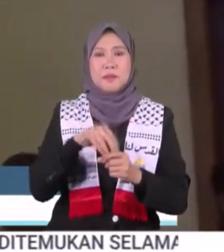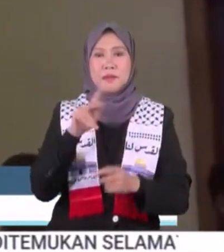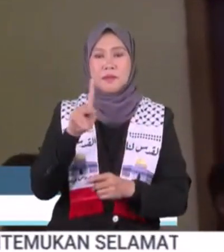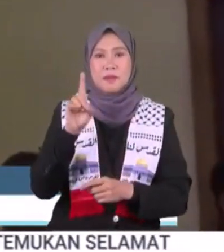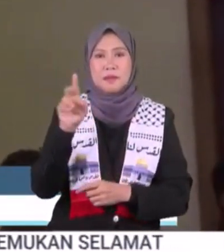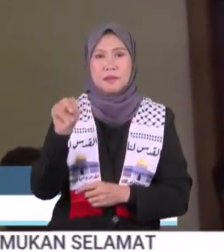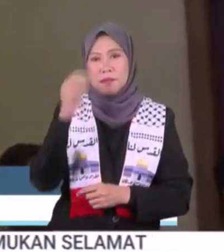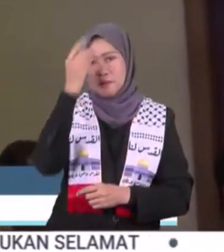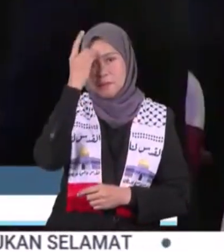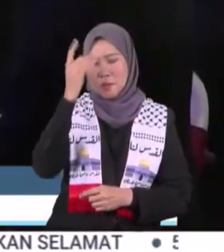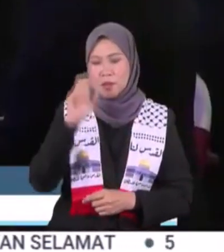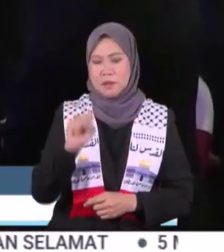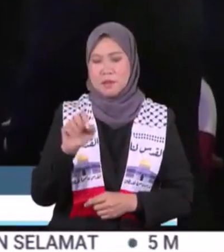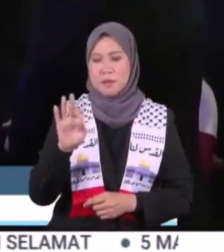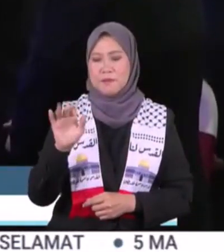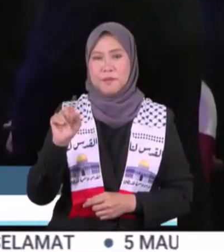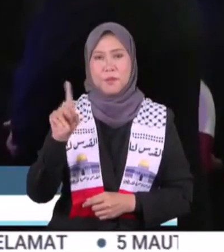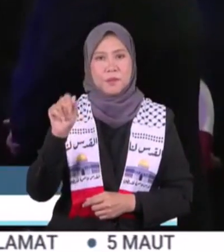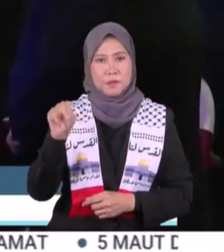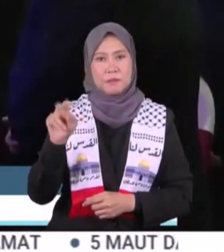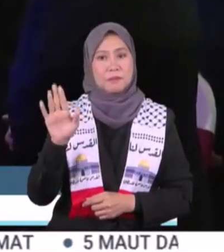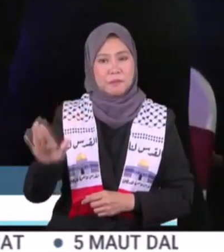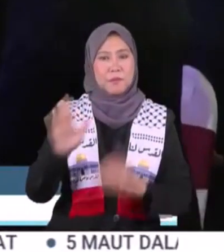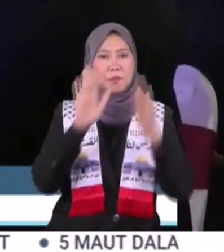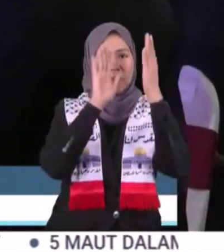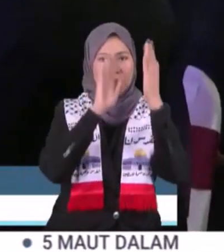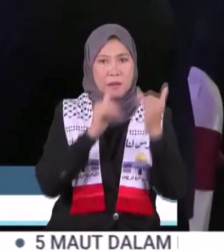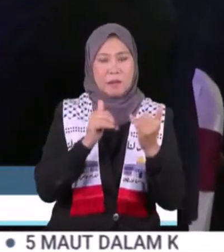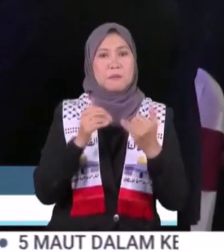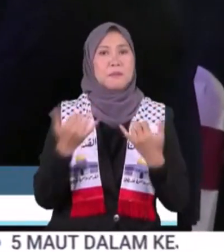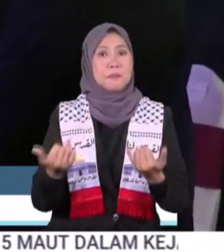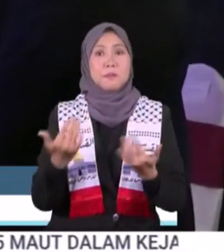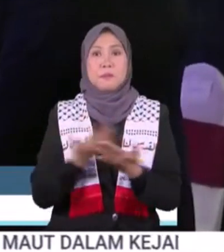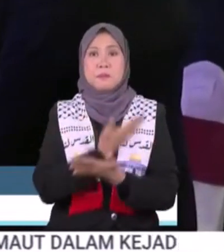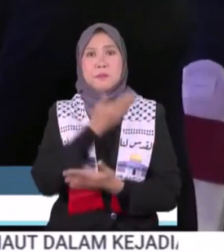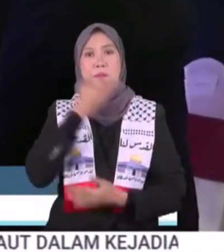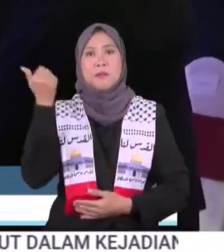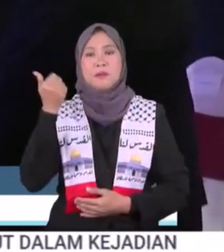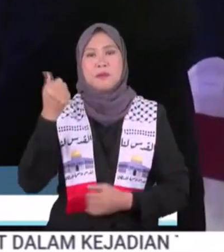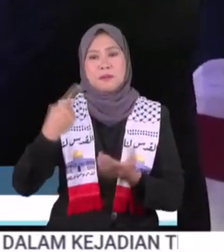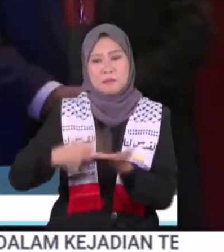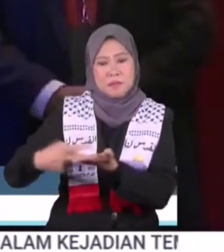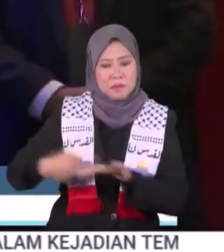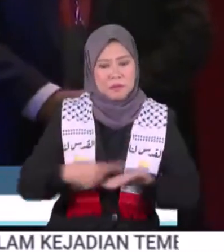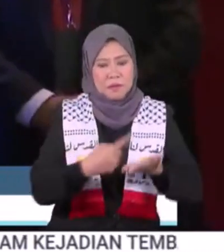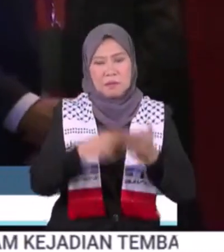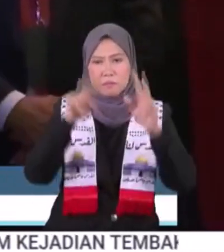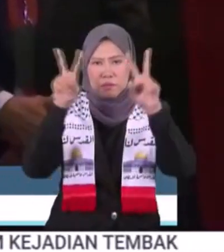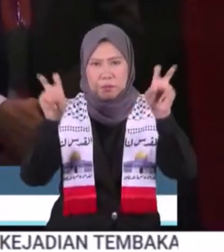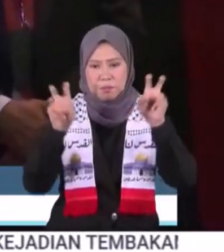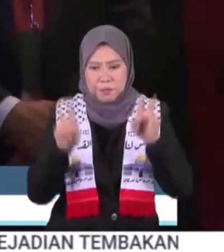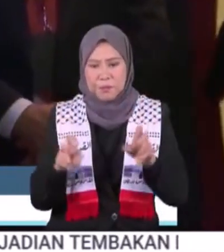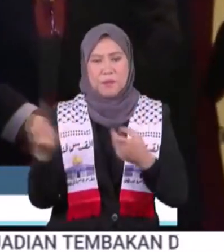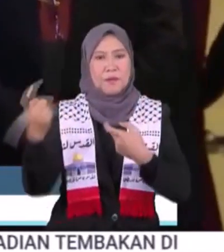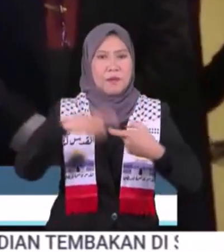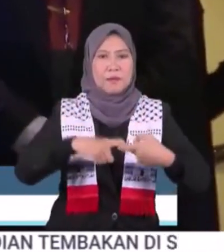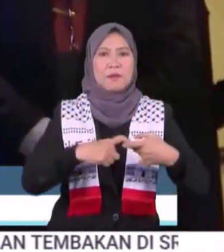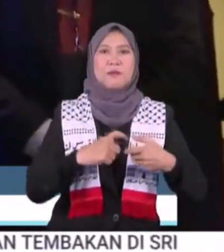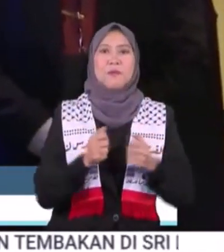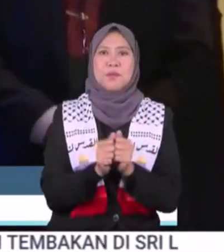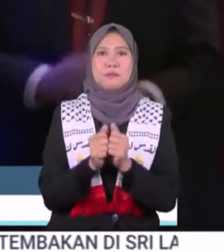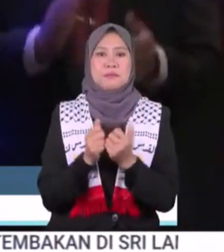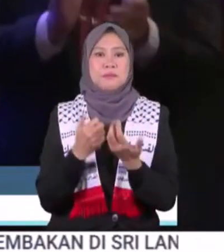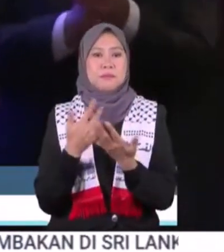Datuk Seri Saifuddin Nasution Ismail beliau turut berharap ia menjadi Medan terbaik bagi membincangkan isu-isu yang berkaitan dengan